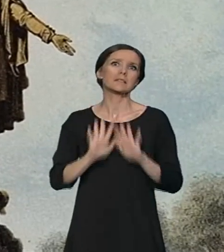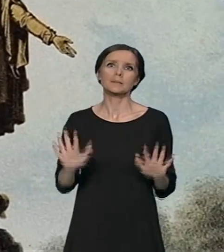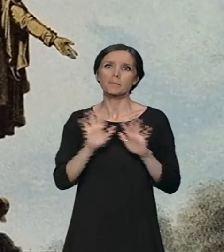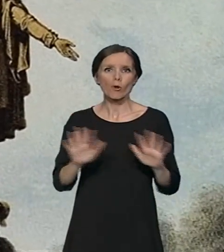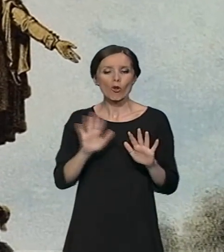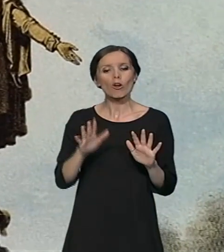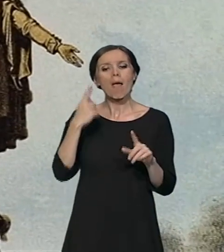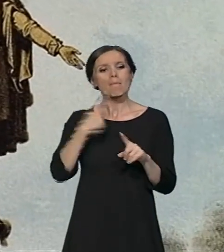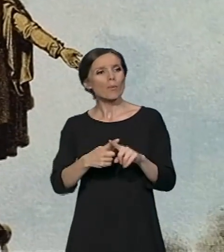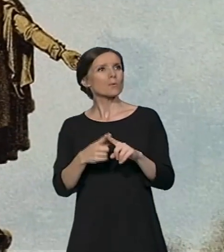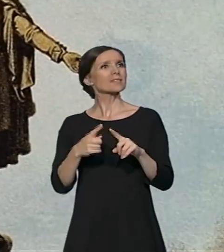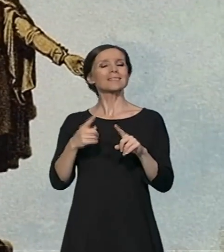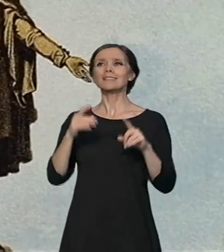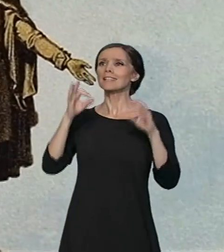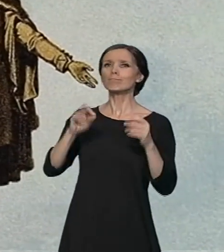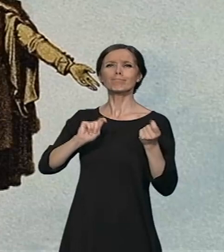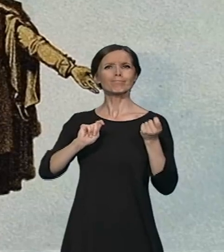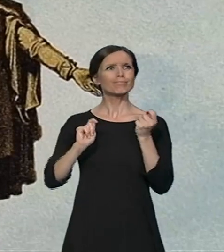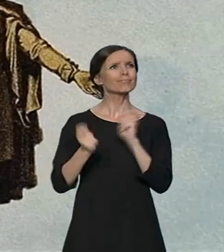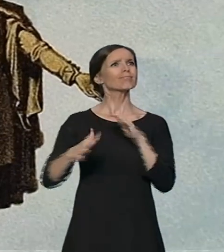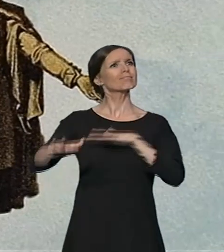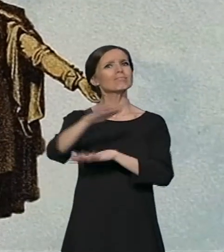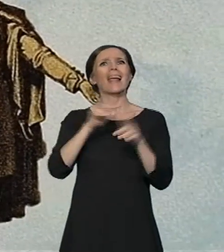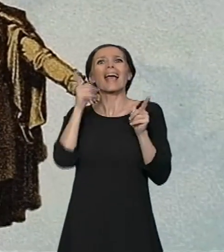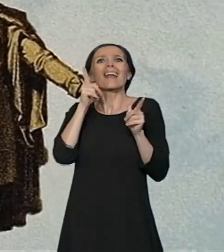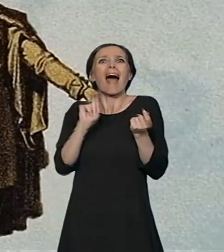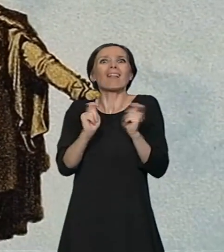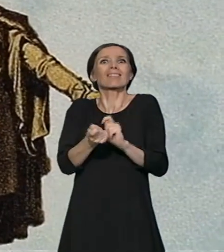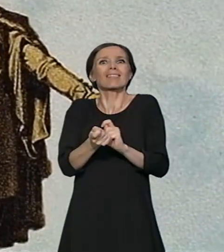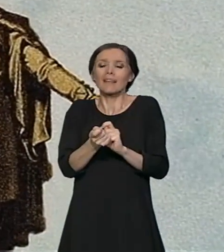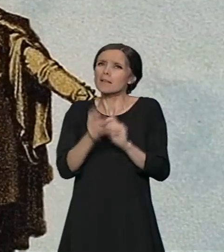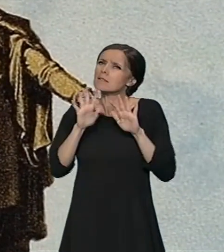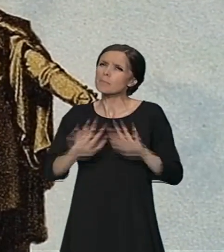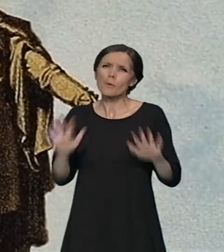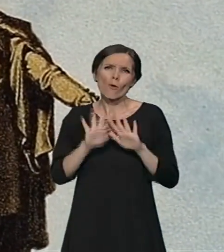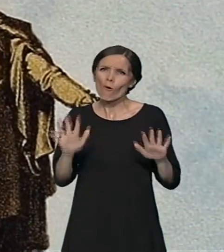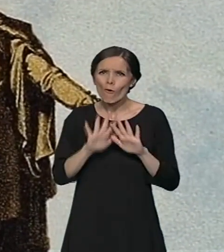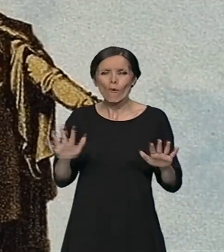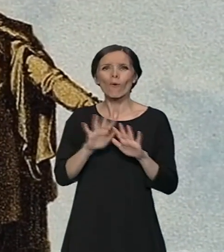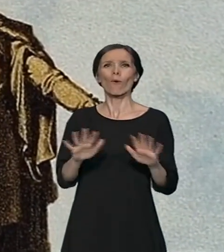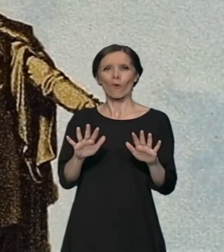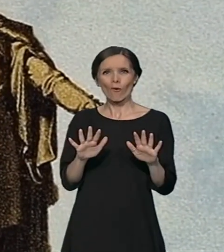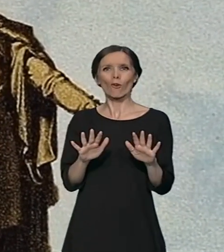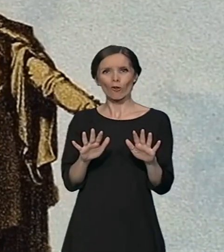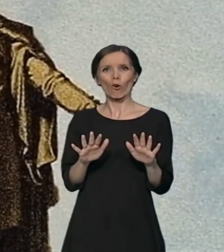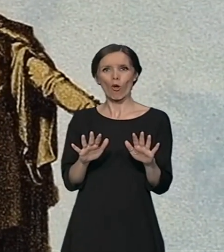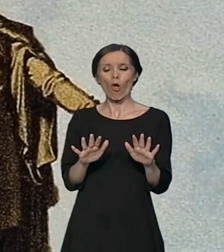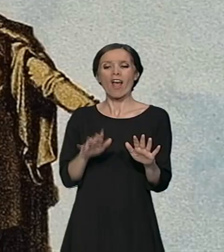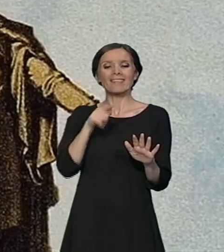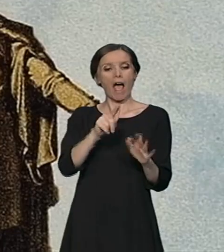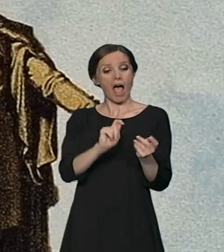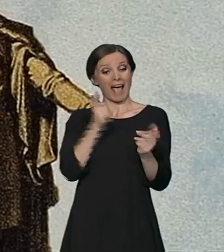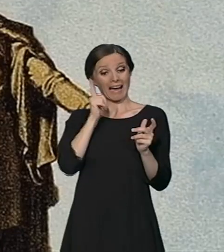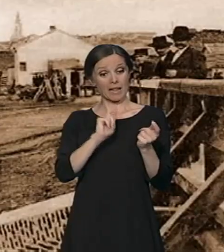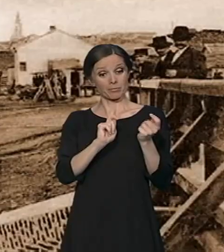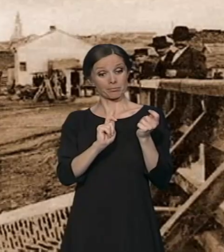gradskog ambijenta, stvaranje nekih gradskih običaja i dovođenje do tog trenutka kada grad postaje motor.